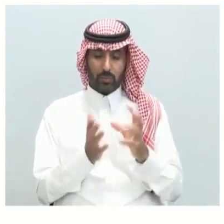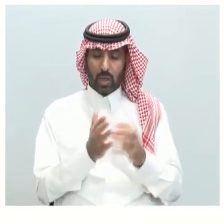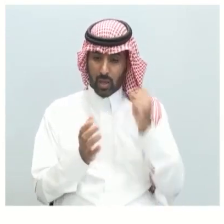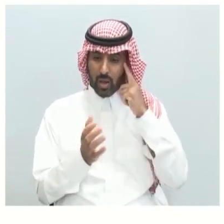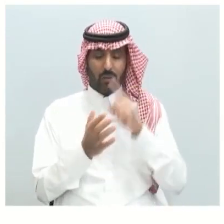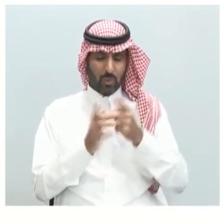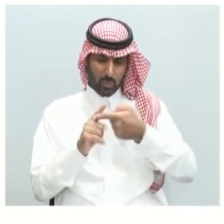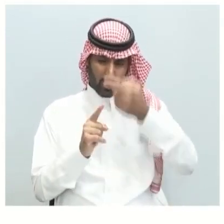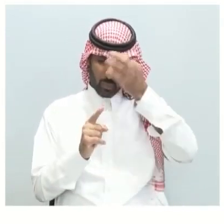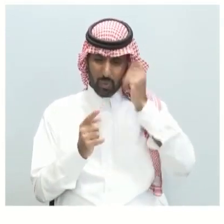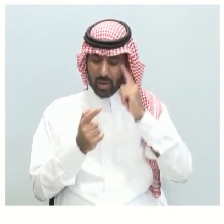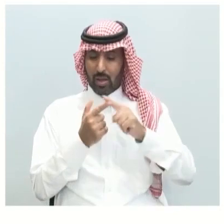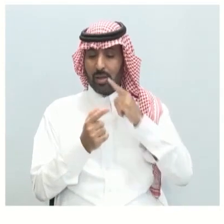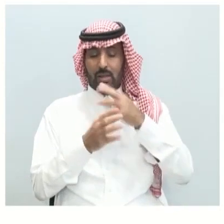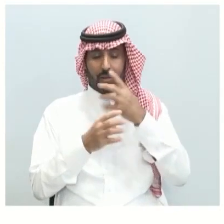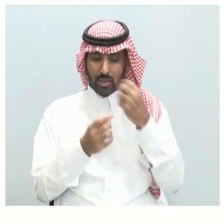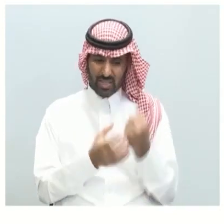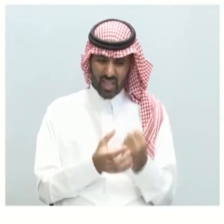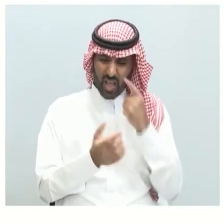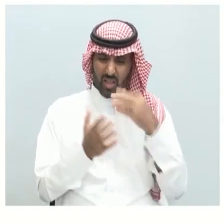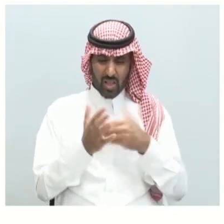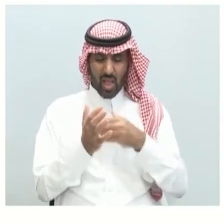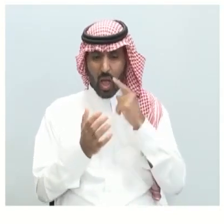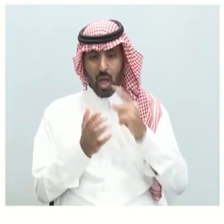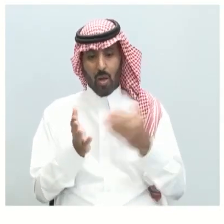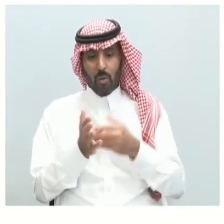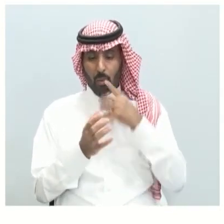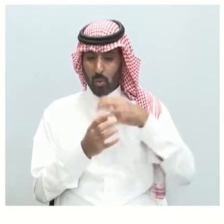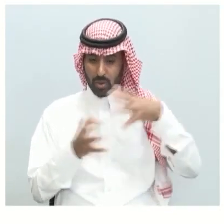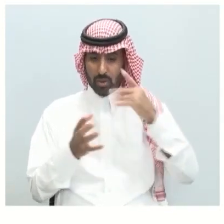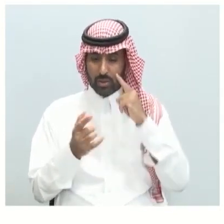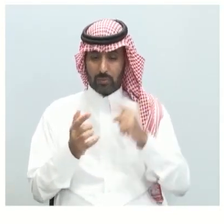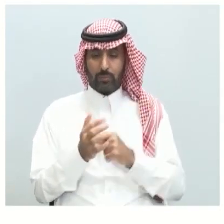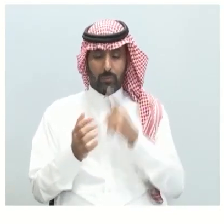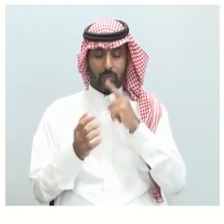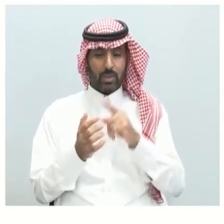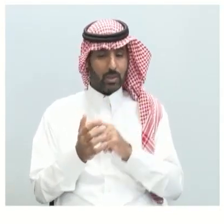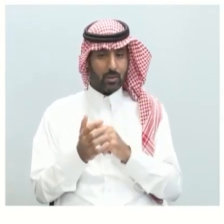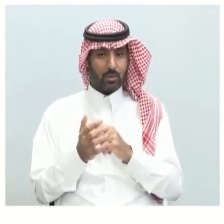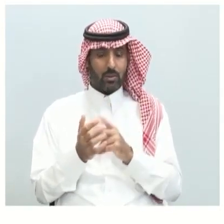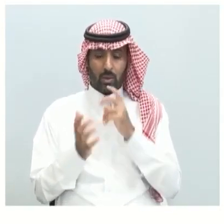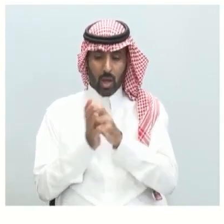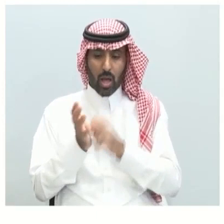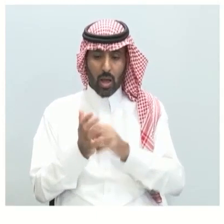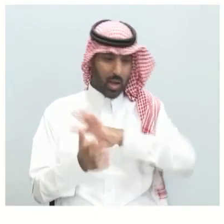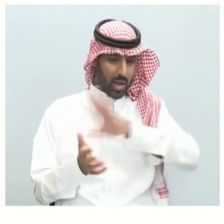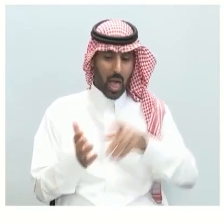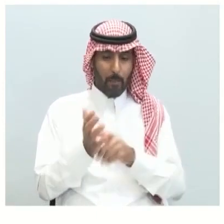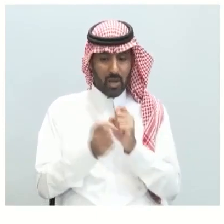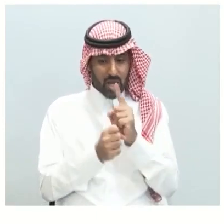معرفه درجه الحراره ستحتاج الى معرفه الضغط النهائيين لحساب الحجم النهائي وسنستخدم القانون العام